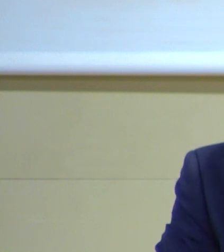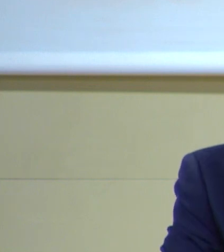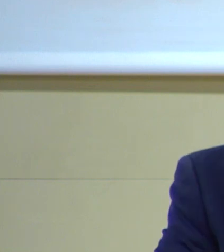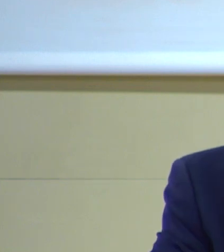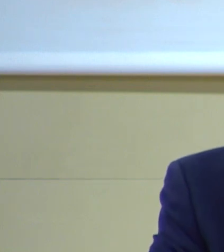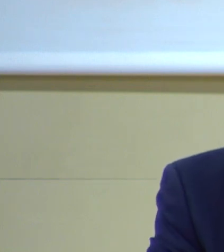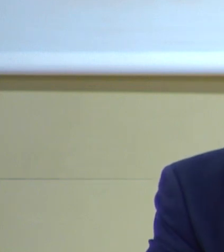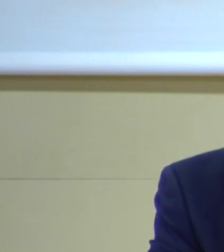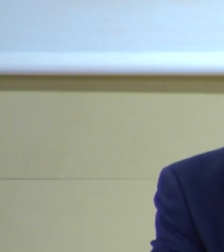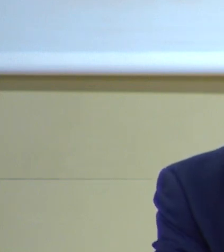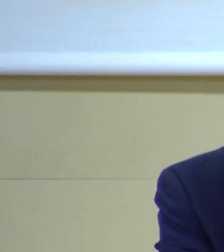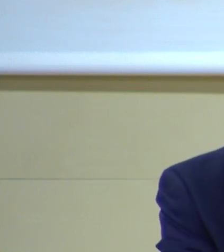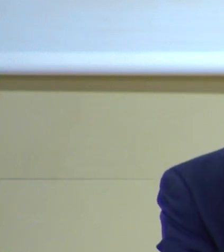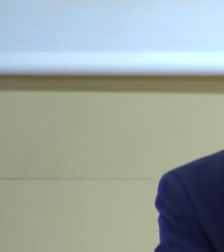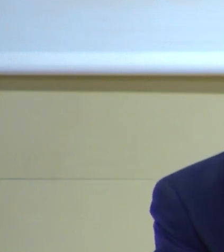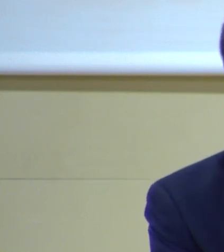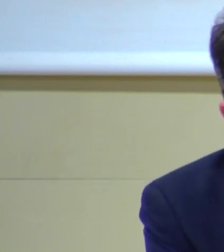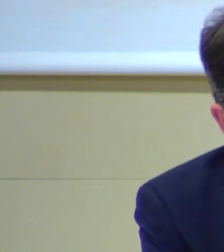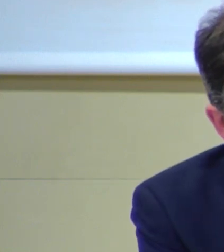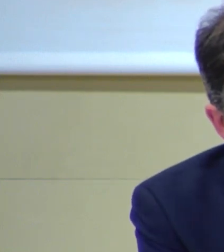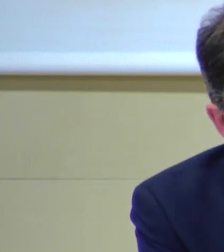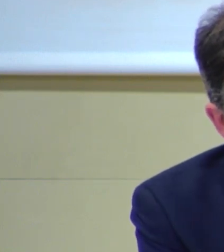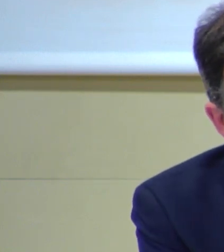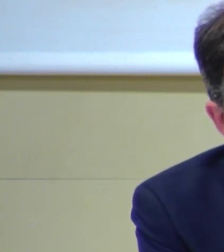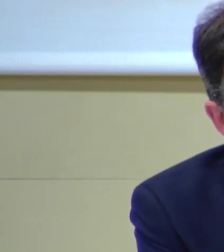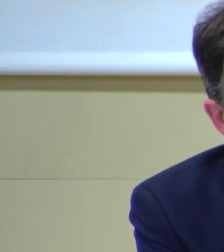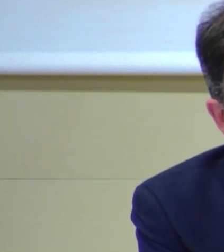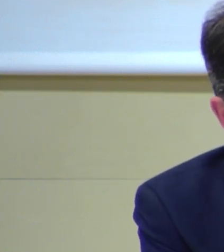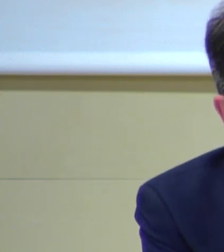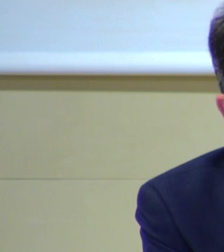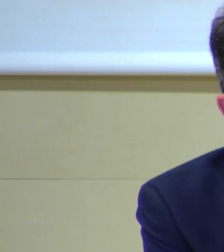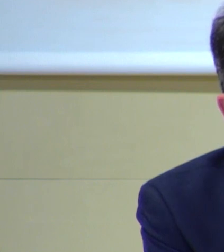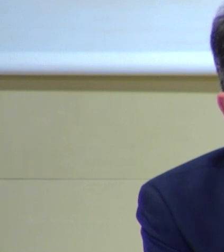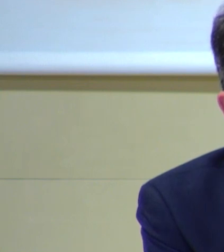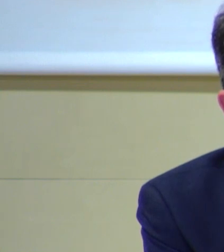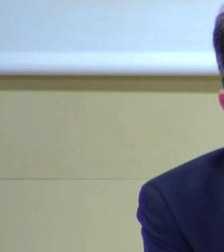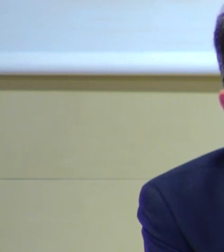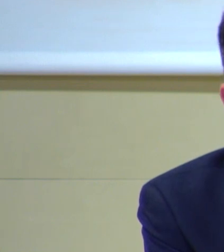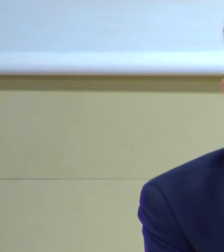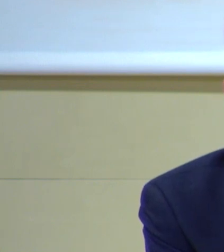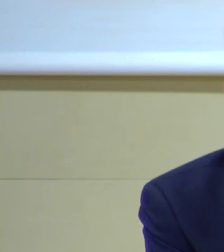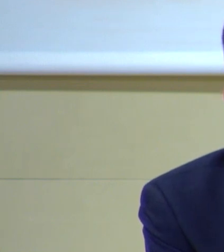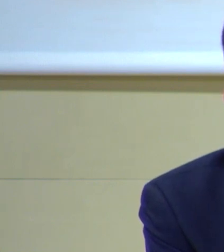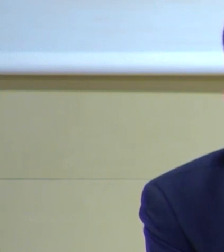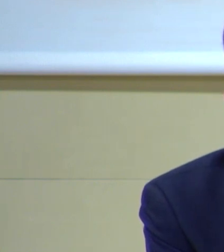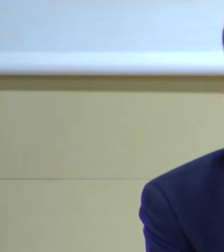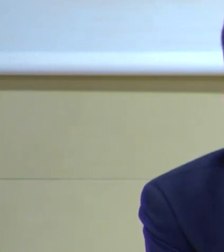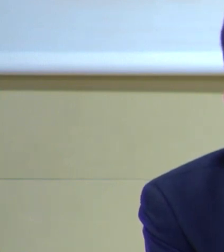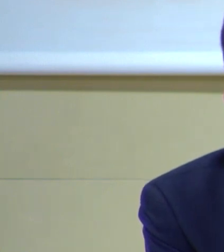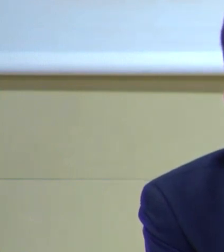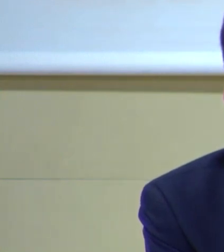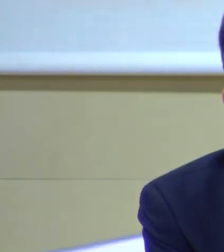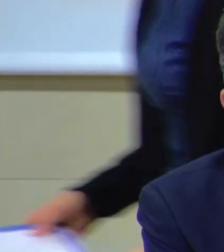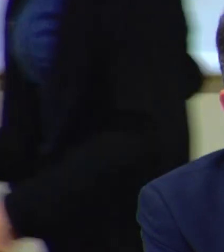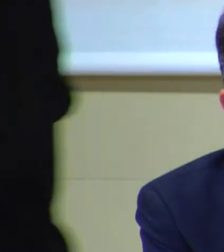délibération numéro 51 50 2 pardon comment sur mise à disposition d'un mur d'équipement municipal à l'union de quartier